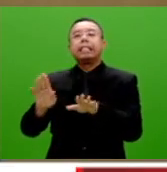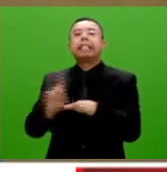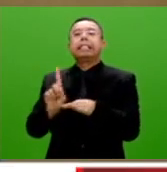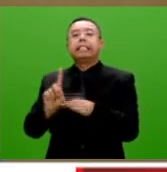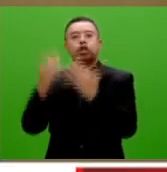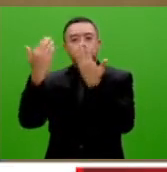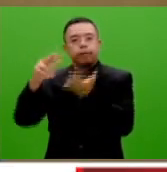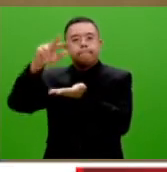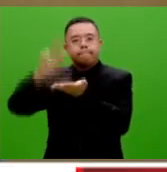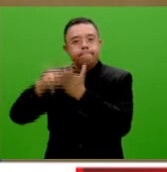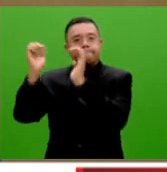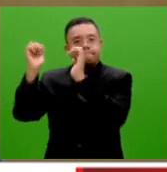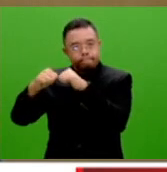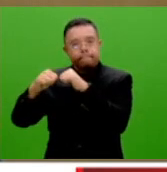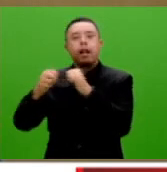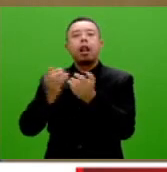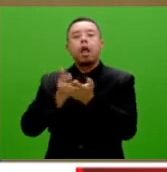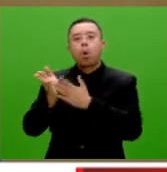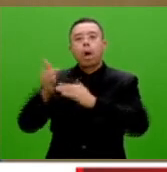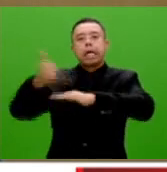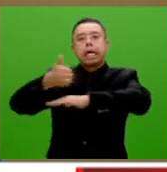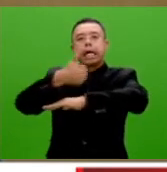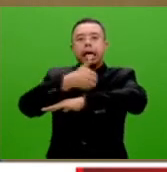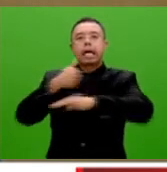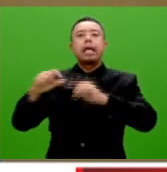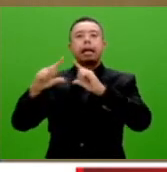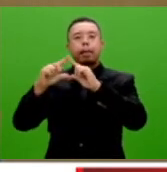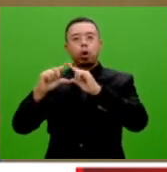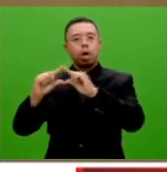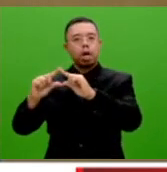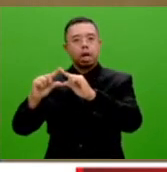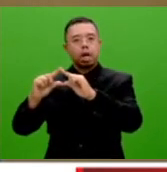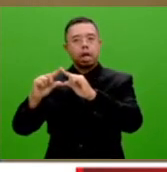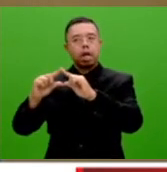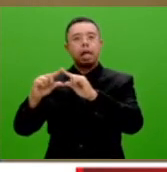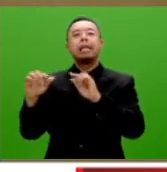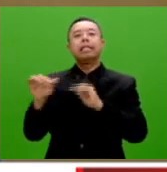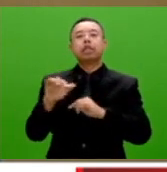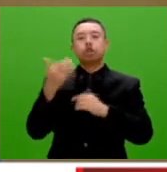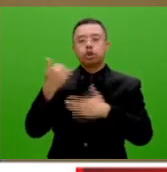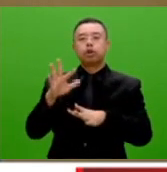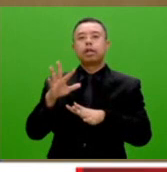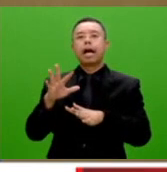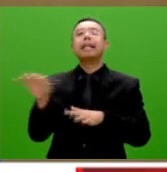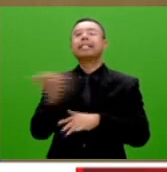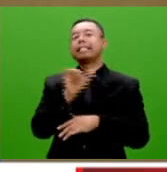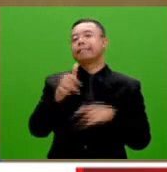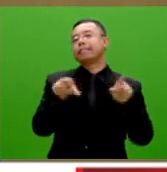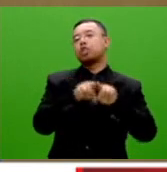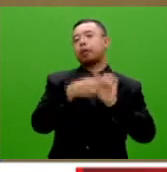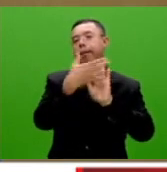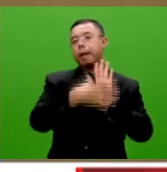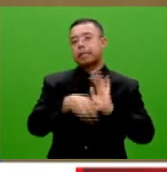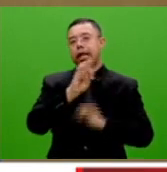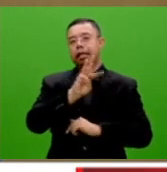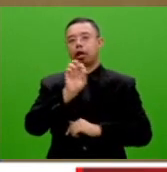dahulu melalui Mahkamah Partai Demokrat. Sebagaimana dimaksud pasal